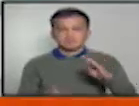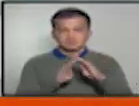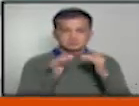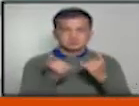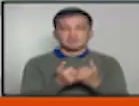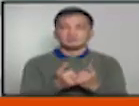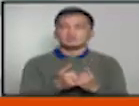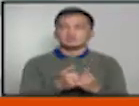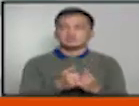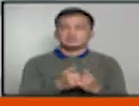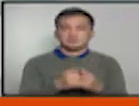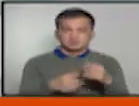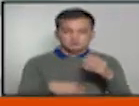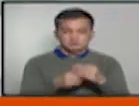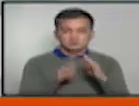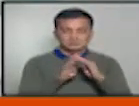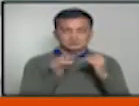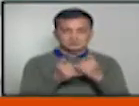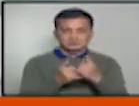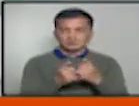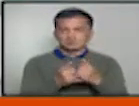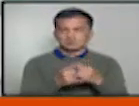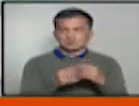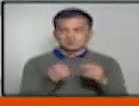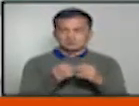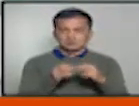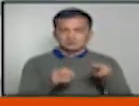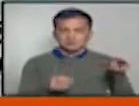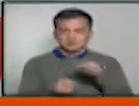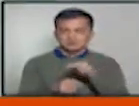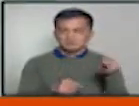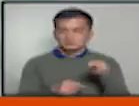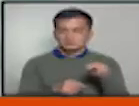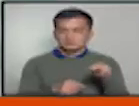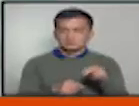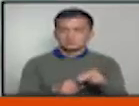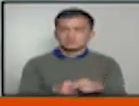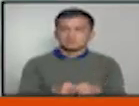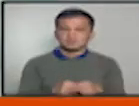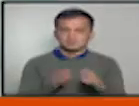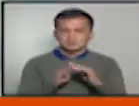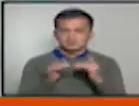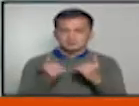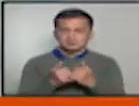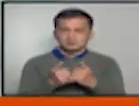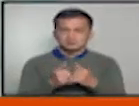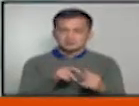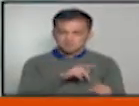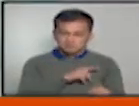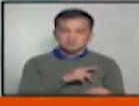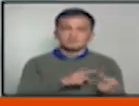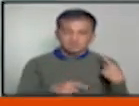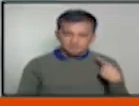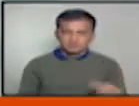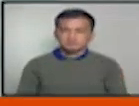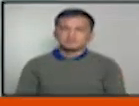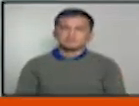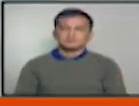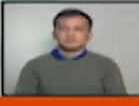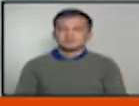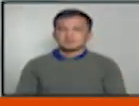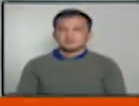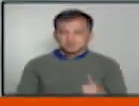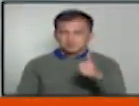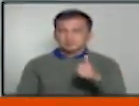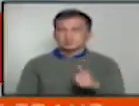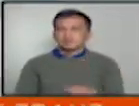sir. Bukod po sa barangay, para po maging neutral. Una kasi po kung sa barangay, tapos sa kapulisan. Okay,